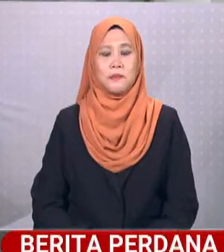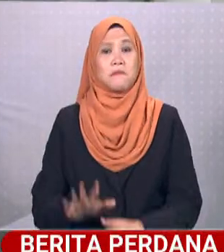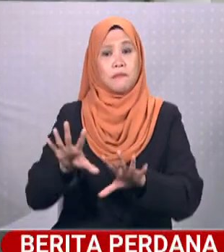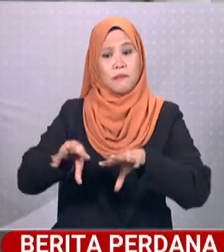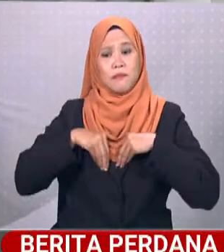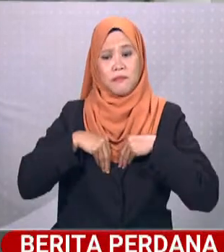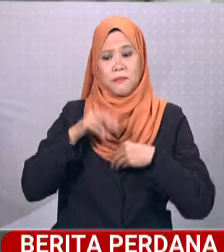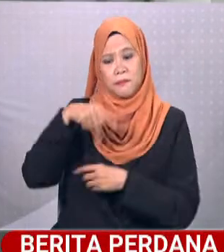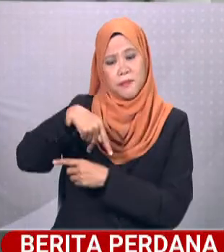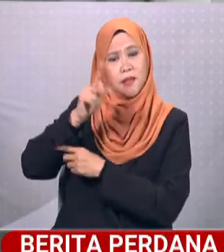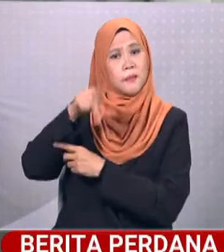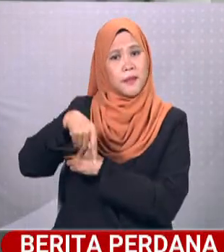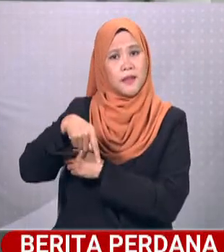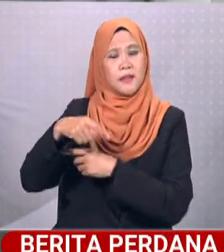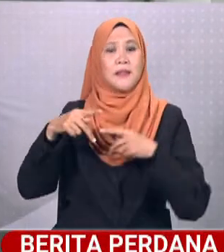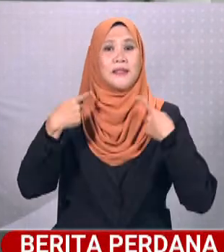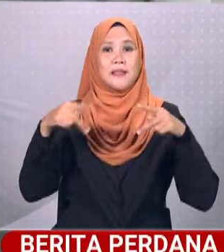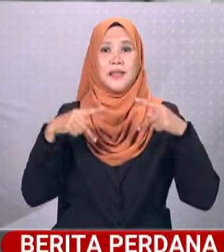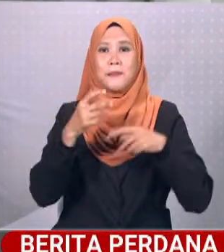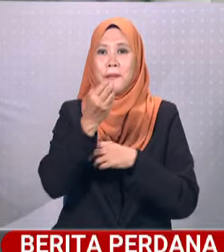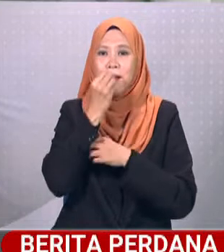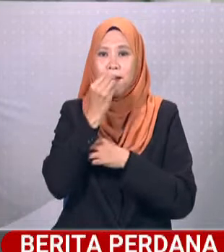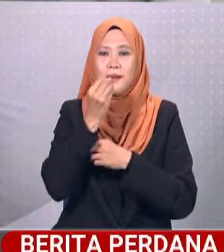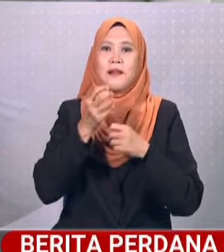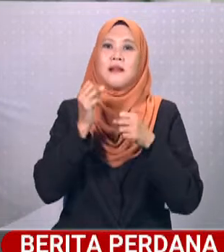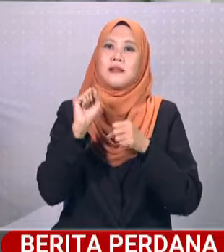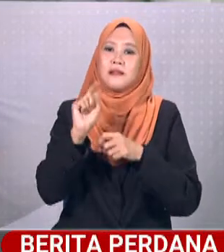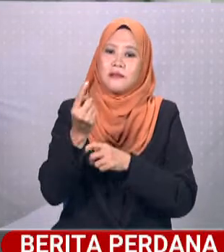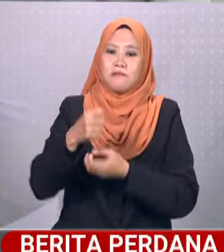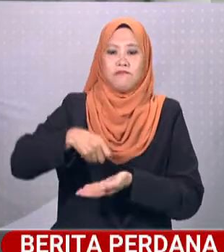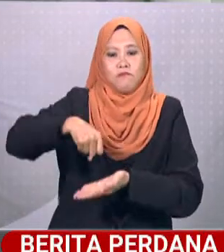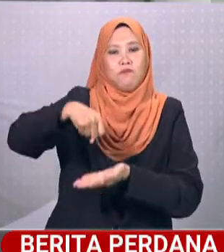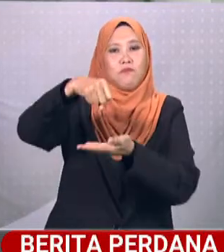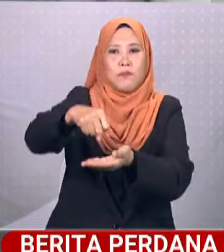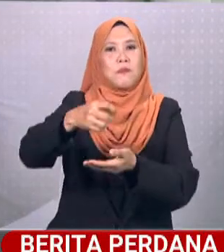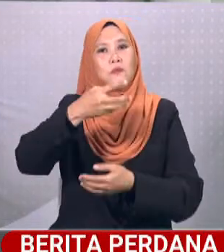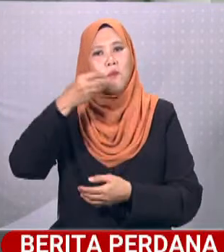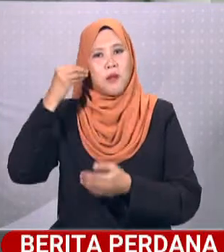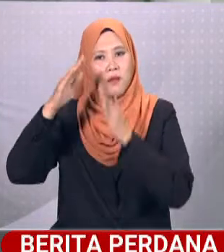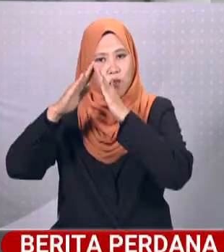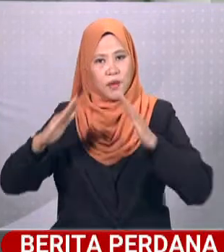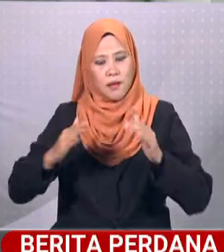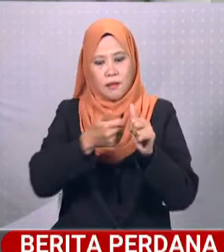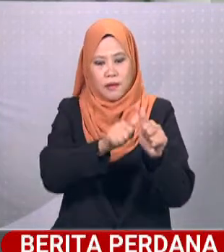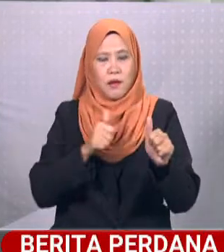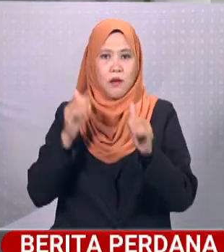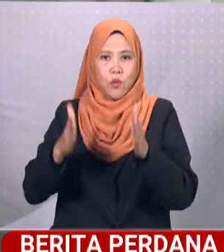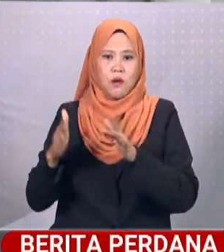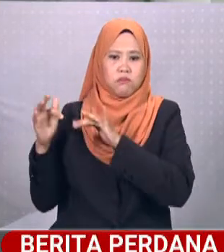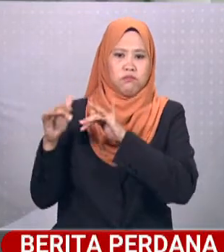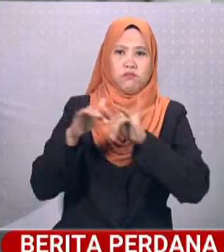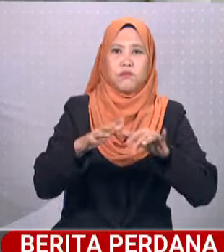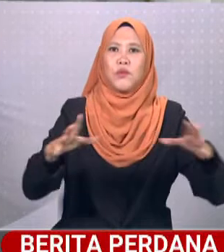Akur dengan PKP, pemilik kedai makan hanya menawarkan perkhidmatan bungkus dan bawa pulang sahaja bagi mengelak pelanggan